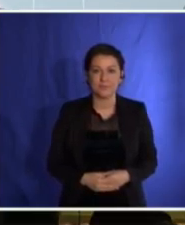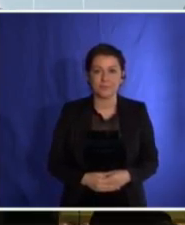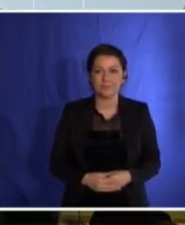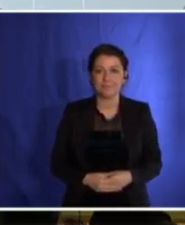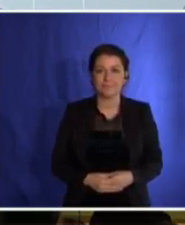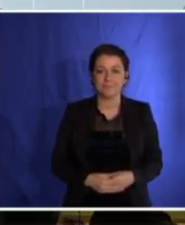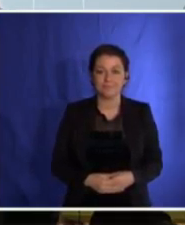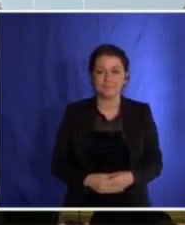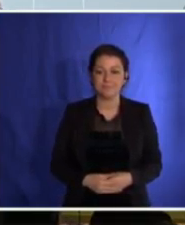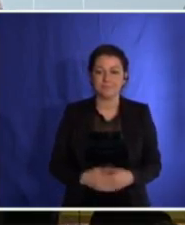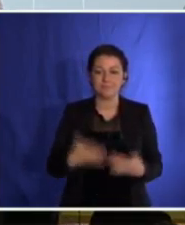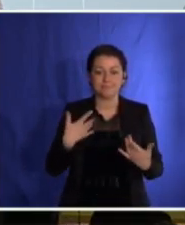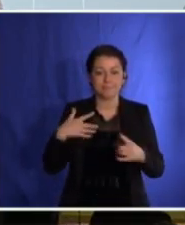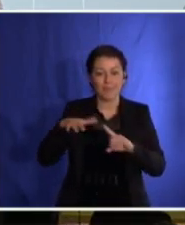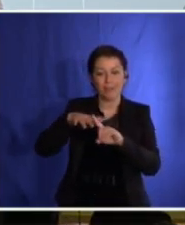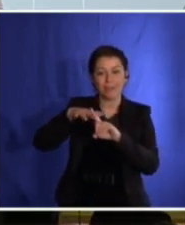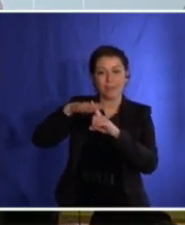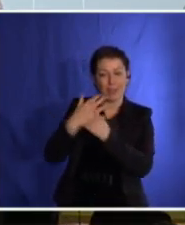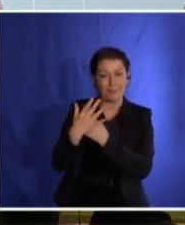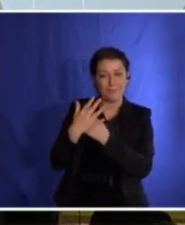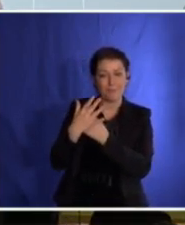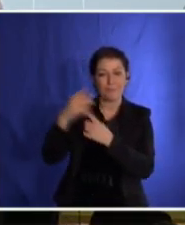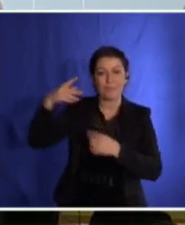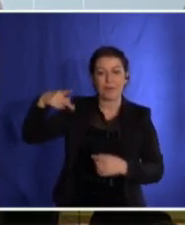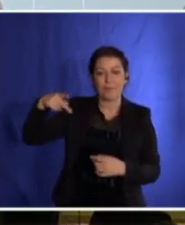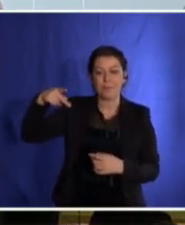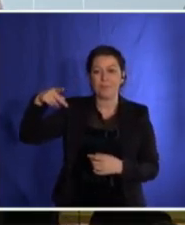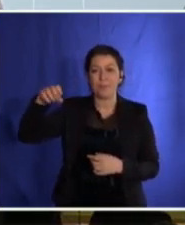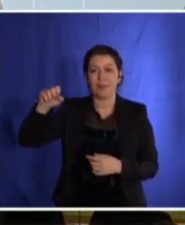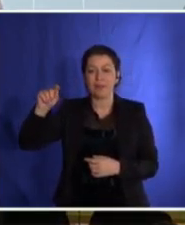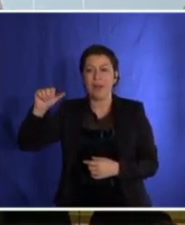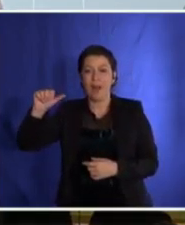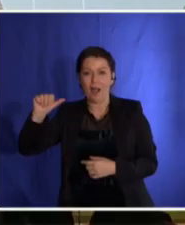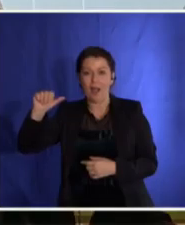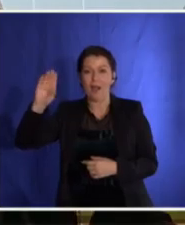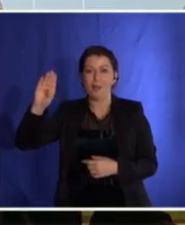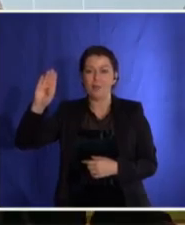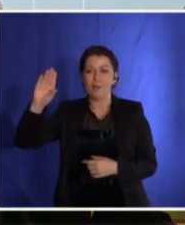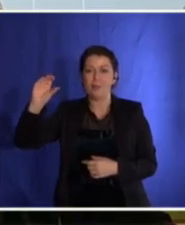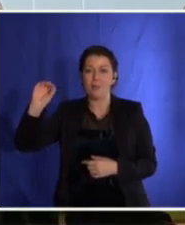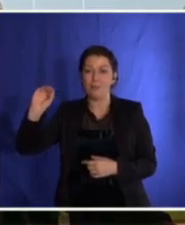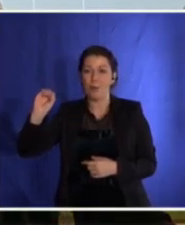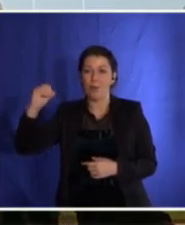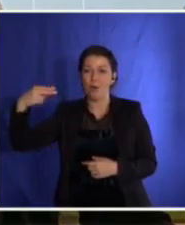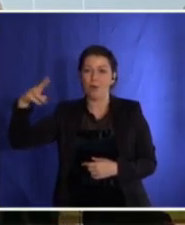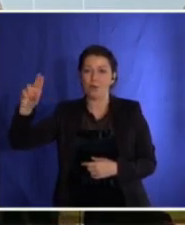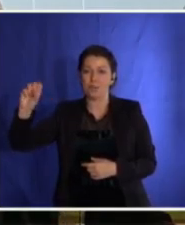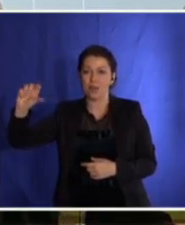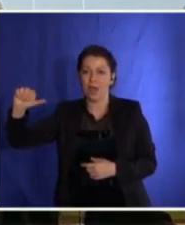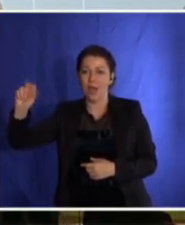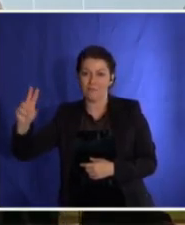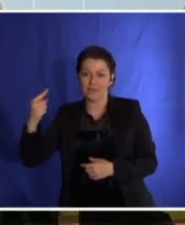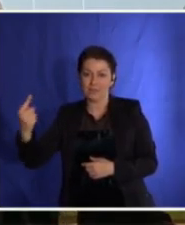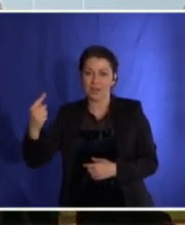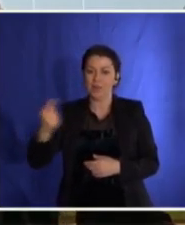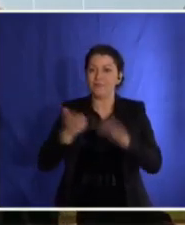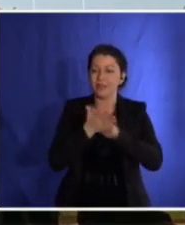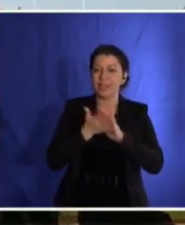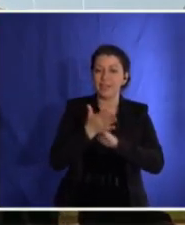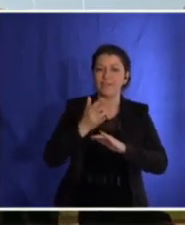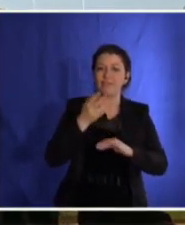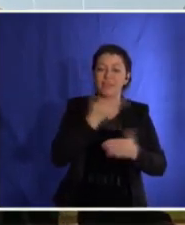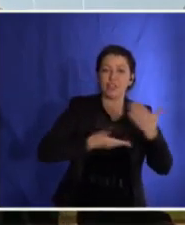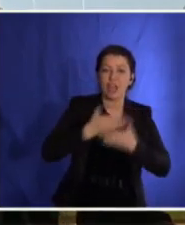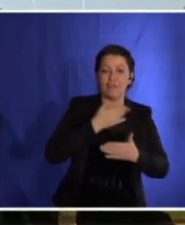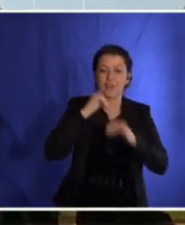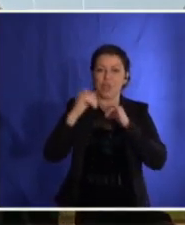Mit dem Team Petra Bohuslav, unsere engagierte Vertreterin für Wirtschaft, Tourismus und Sport. Von